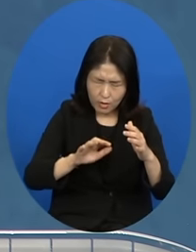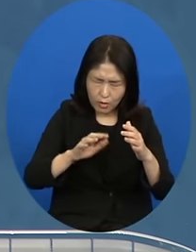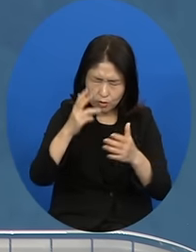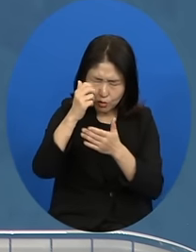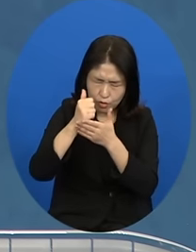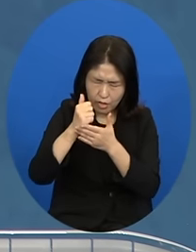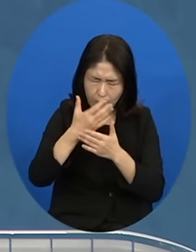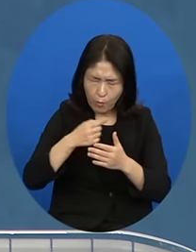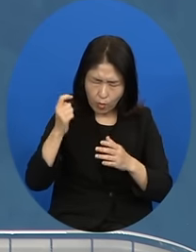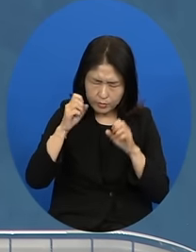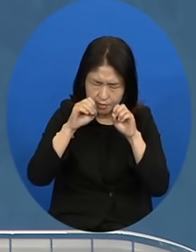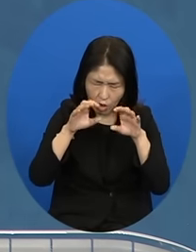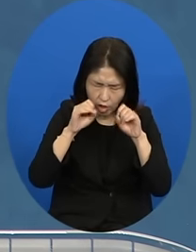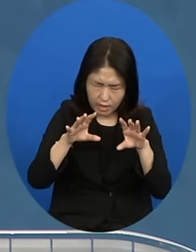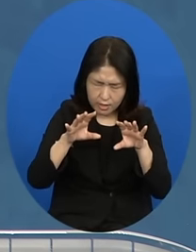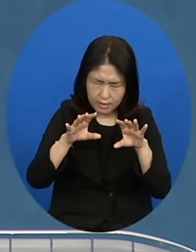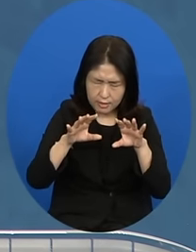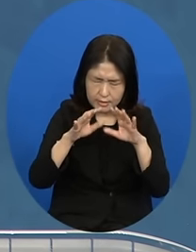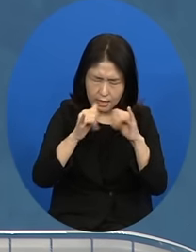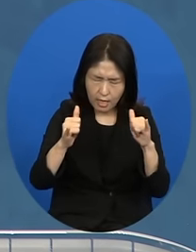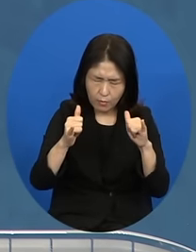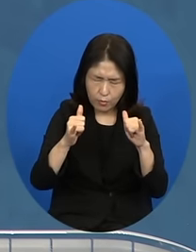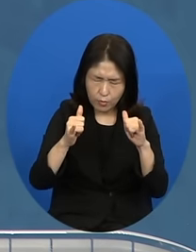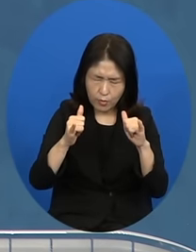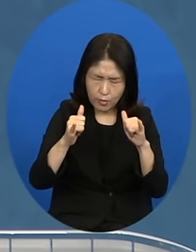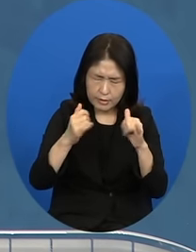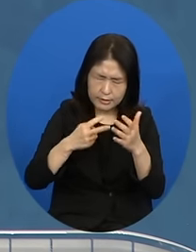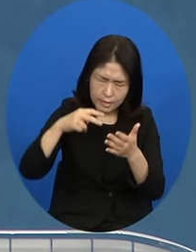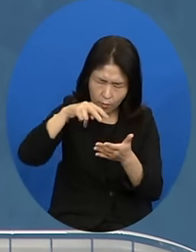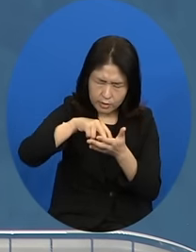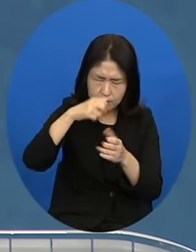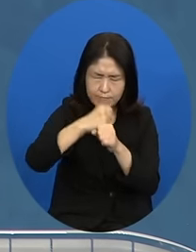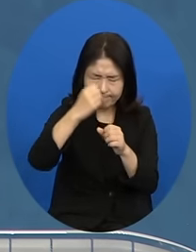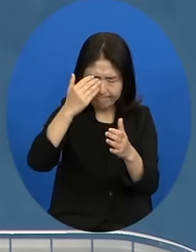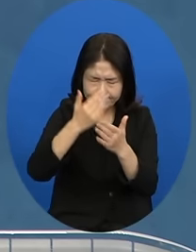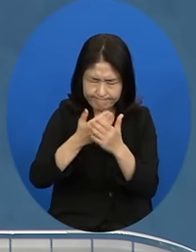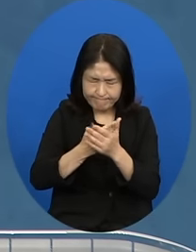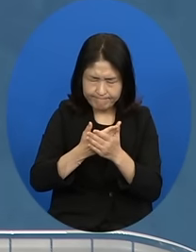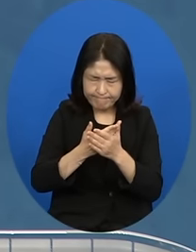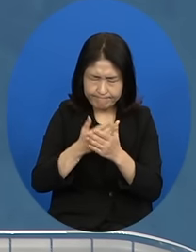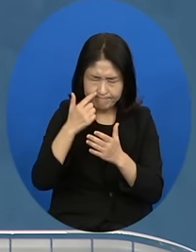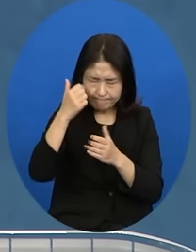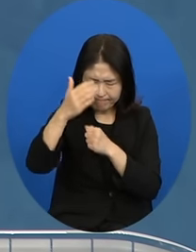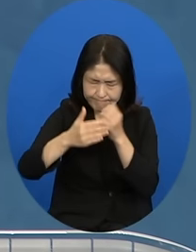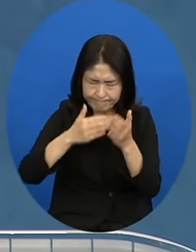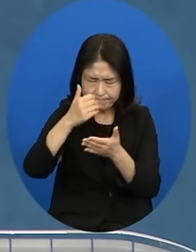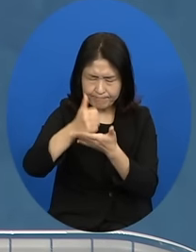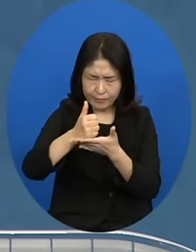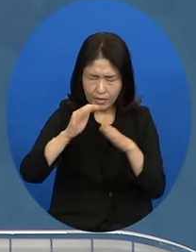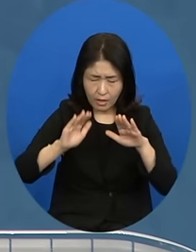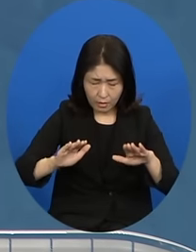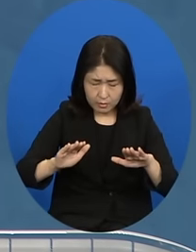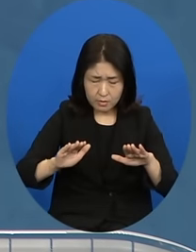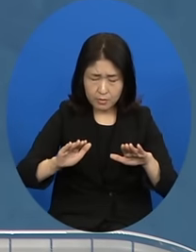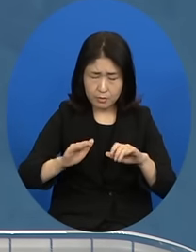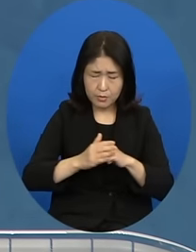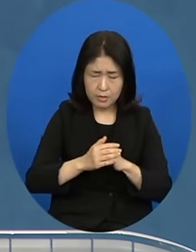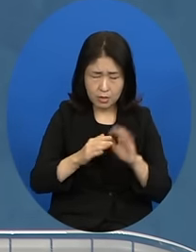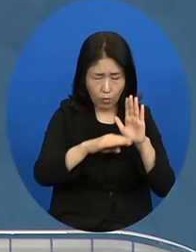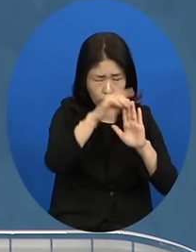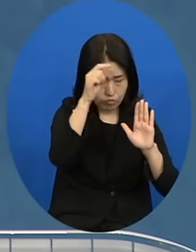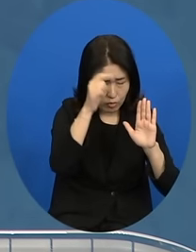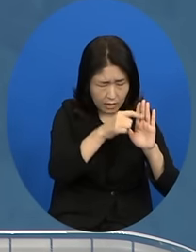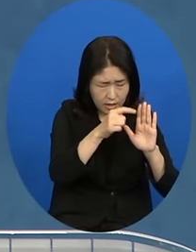증거하는 하나님 나라 기둥과 같이 세움을 받게 하여 주옵소서. 아버지 하나님, 오늘도 저 북한에 있는